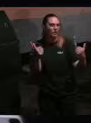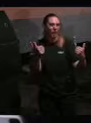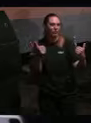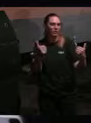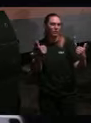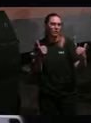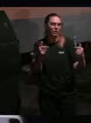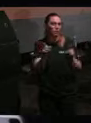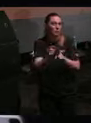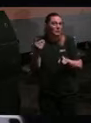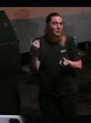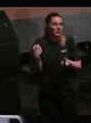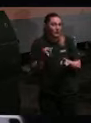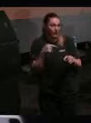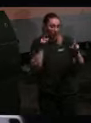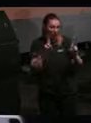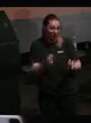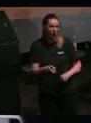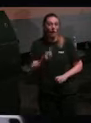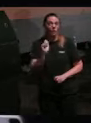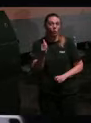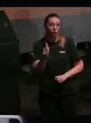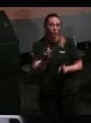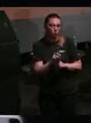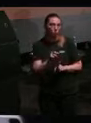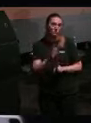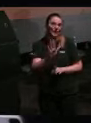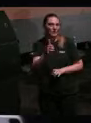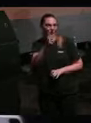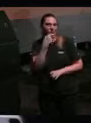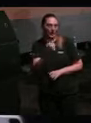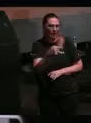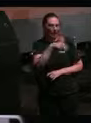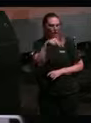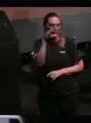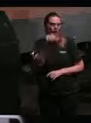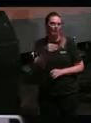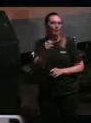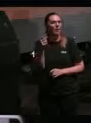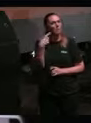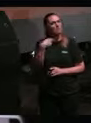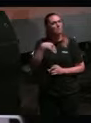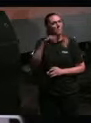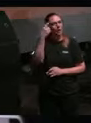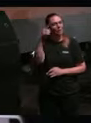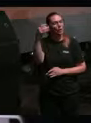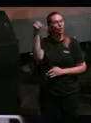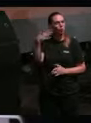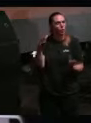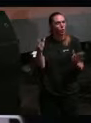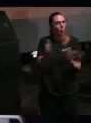dette. En av grunnene til det, som sjefen din peker på, jo at nordmenn har blitt flinkere til å dusje kortere når det dyr